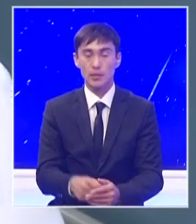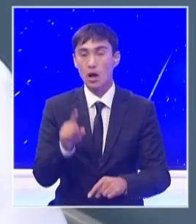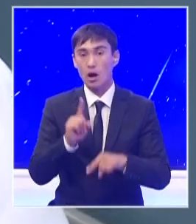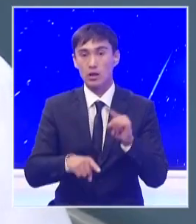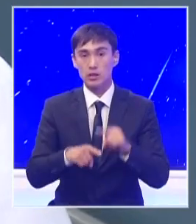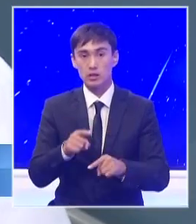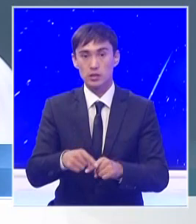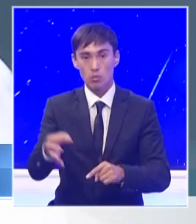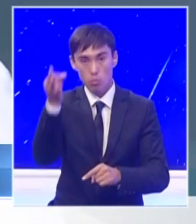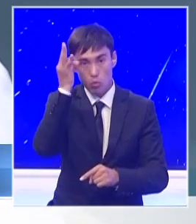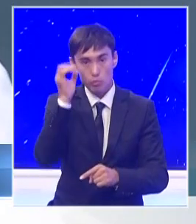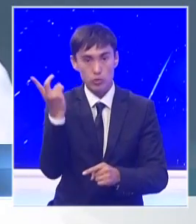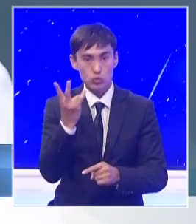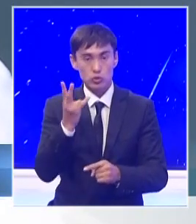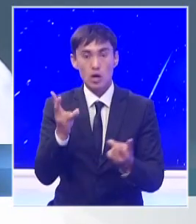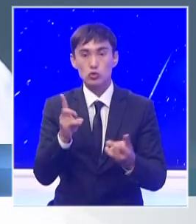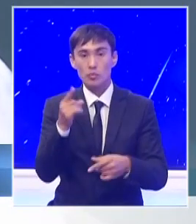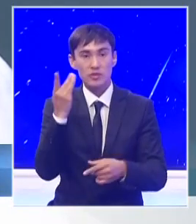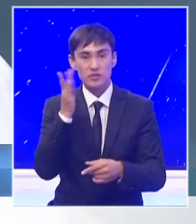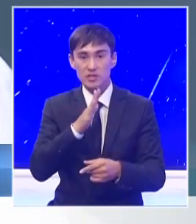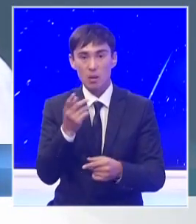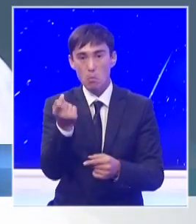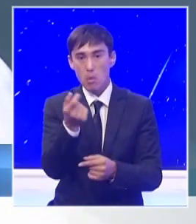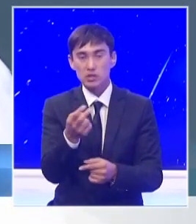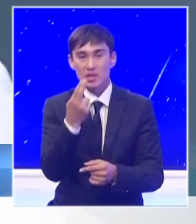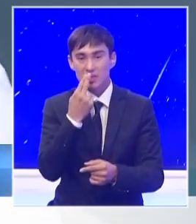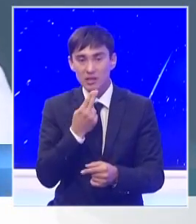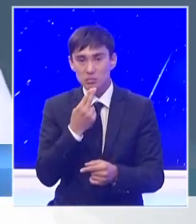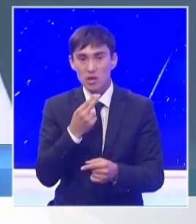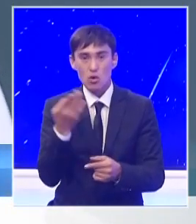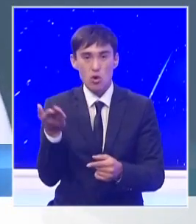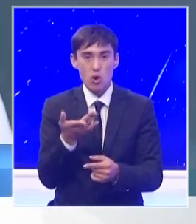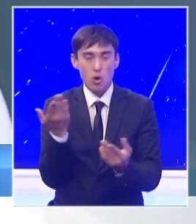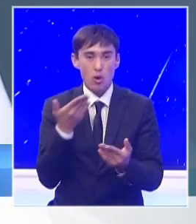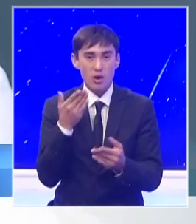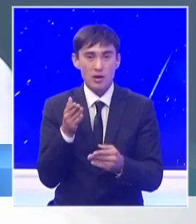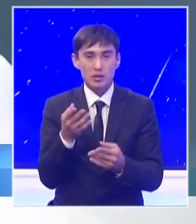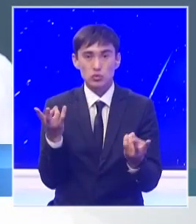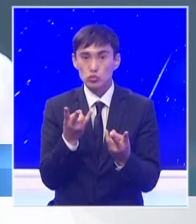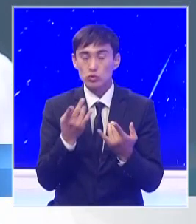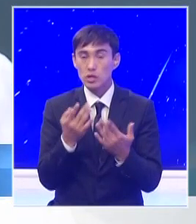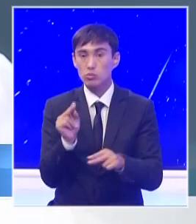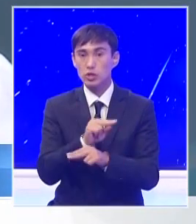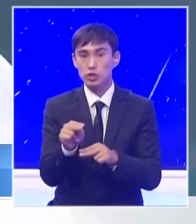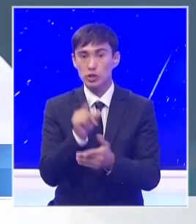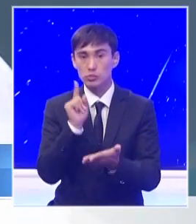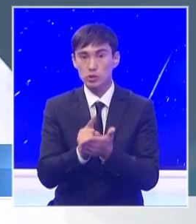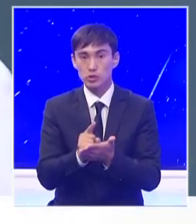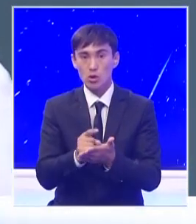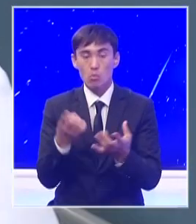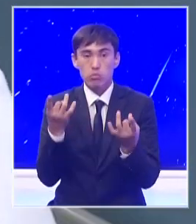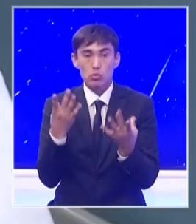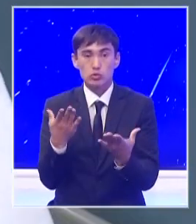Родителям стоит помнить, что не всегда небольшой насморк и легкое недомогание требует лечения. Зачастую ребенку просто нужен